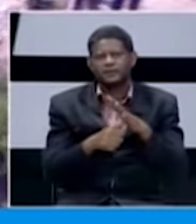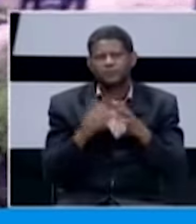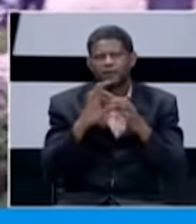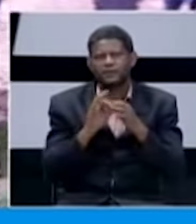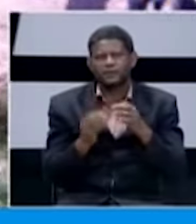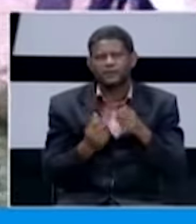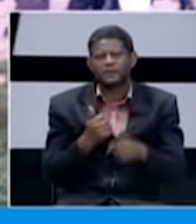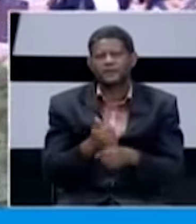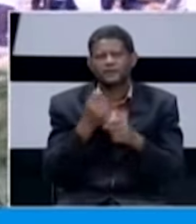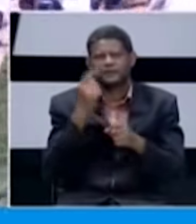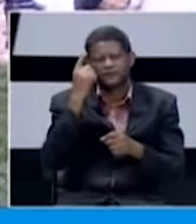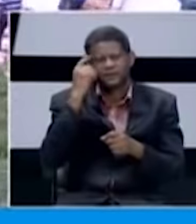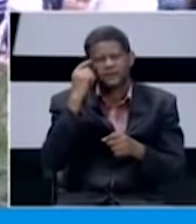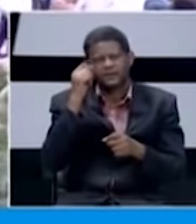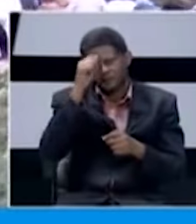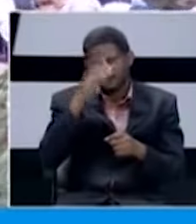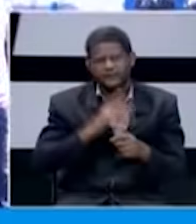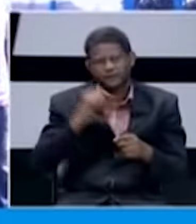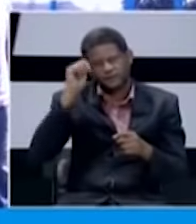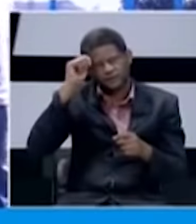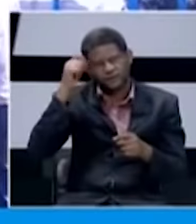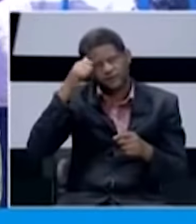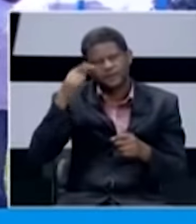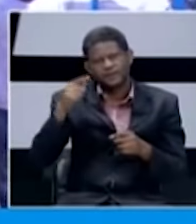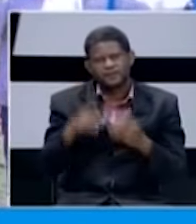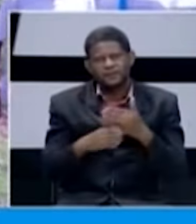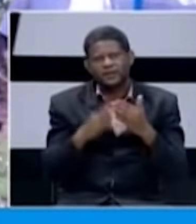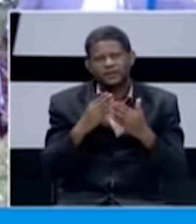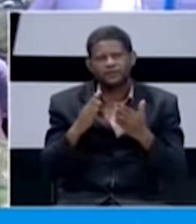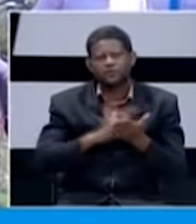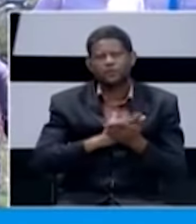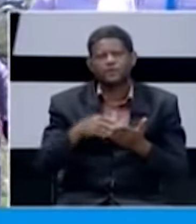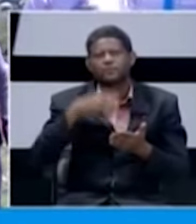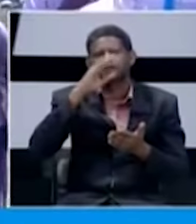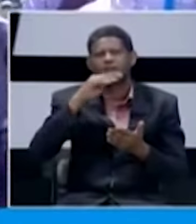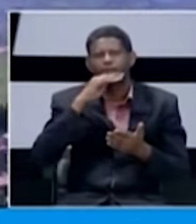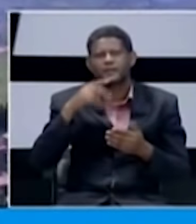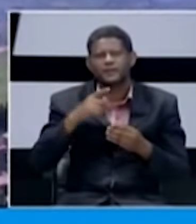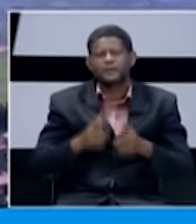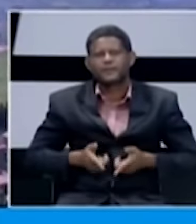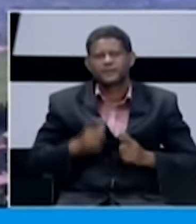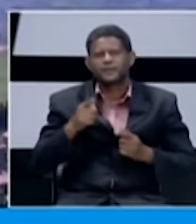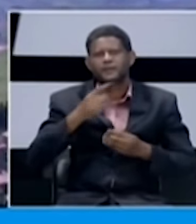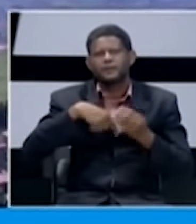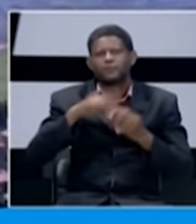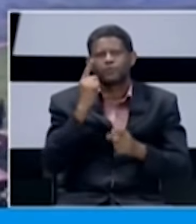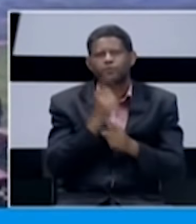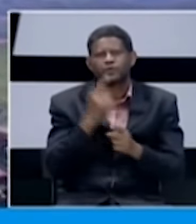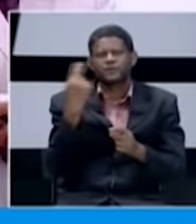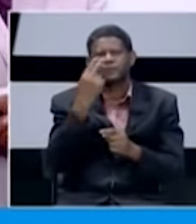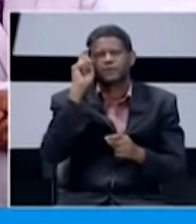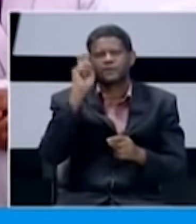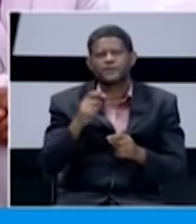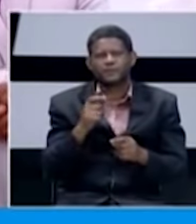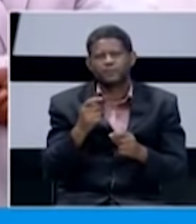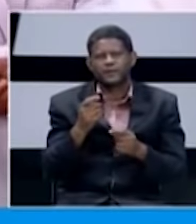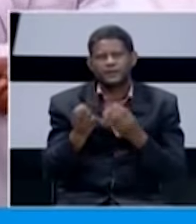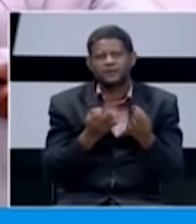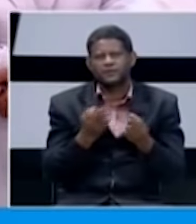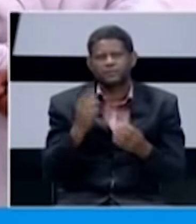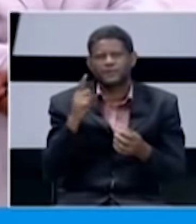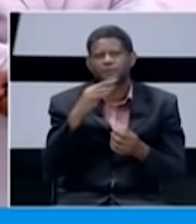تتخلوين نسفا اتستهان اتصوري مستماي نفرس تكبابي بقبو كتقامو اللو كمزقبا حبيرون قمت ما يلو ايو تي